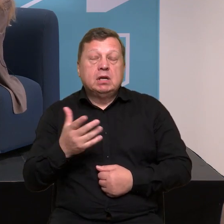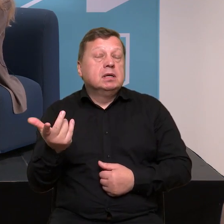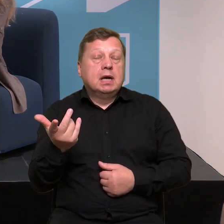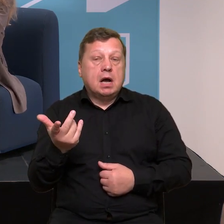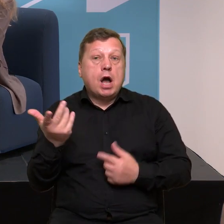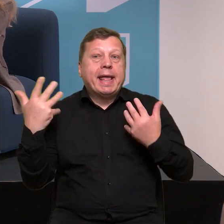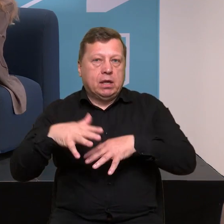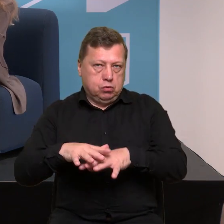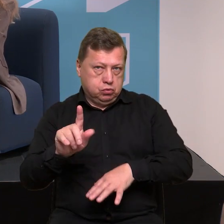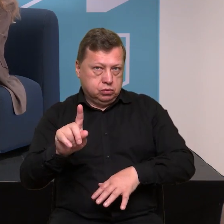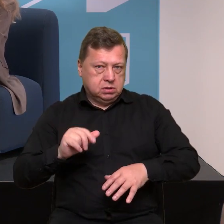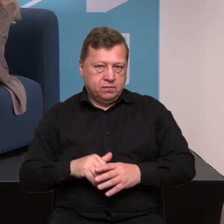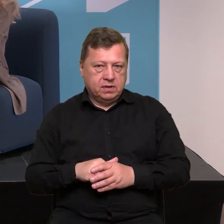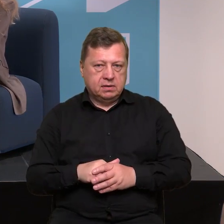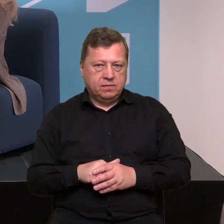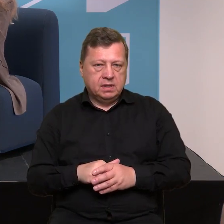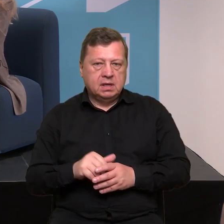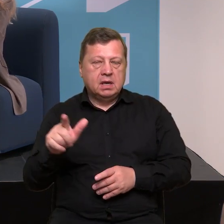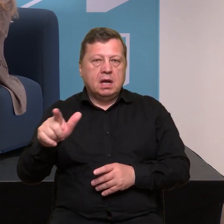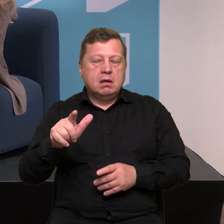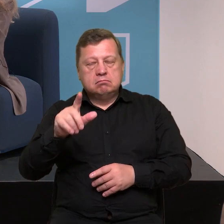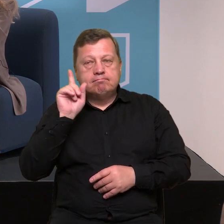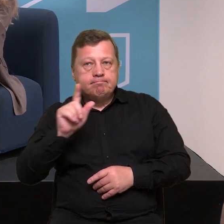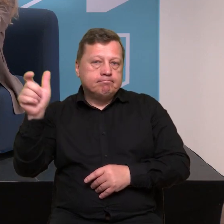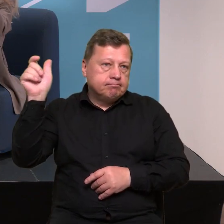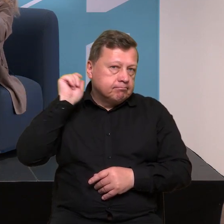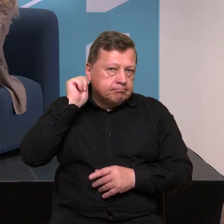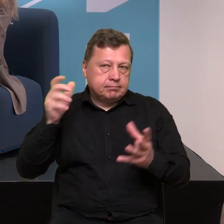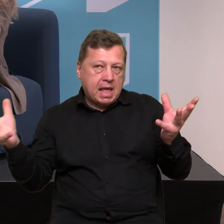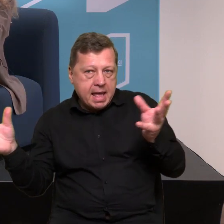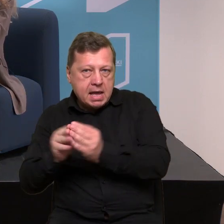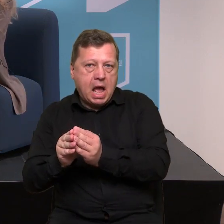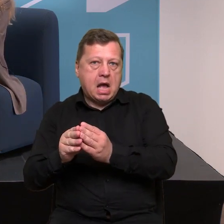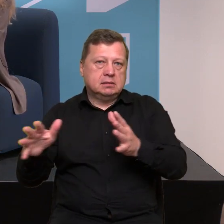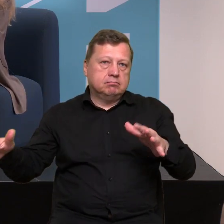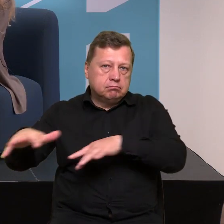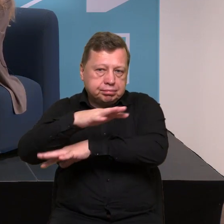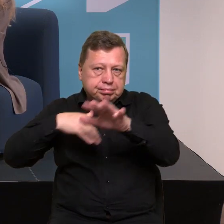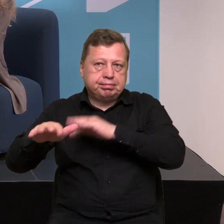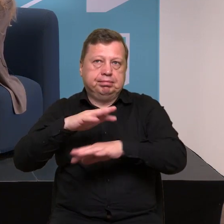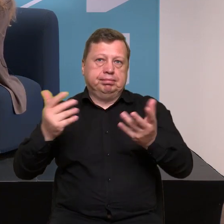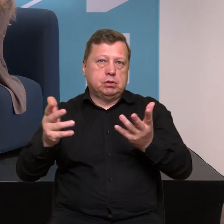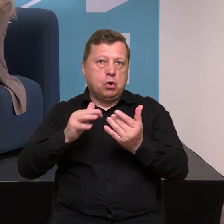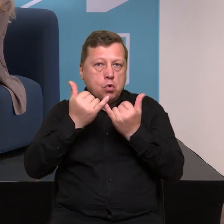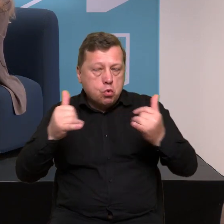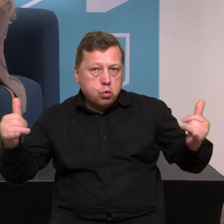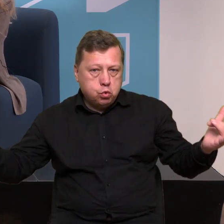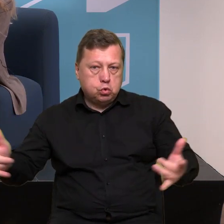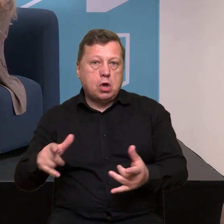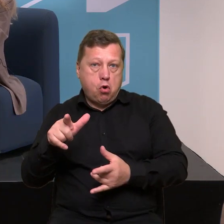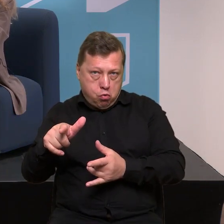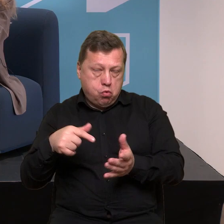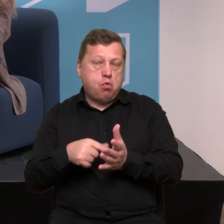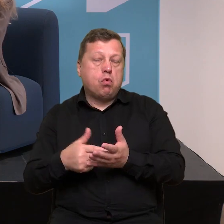inkluzywny, intersekcyjny, różnorodny, trudne. To wszystko się tam